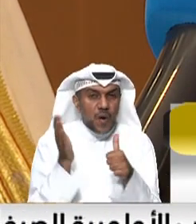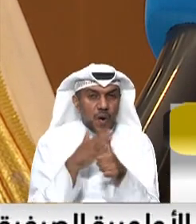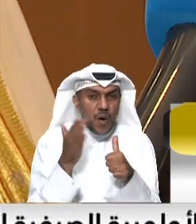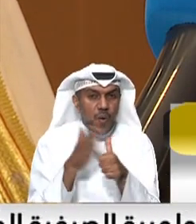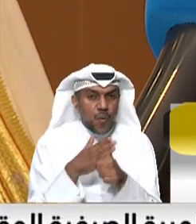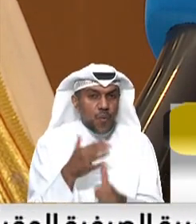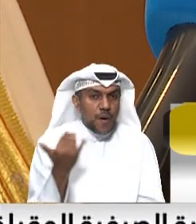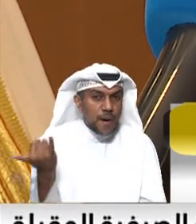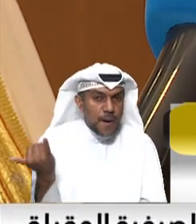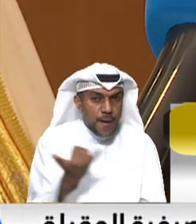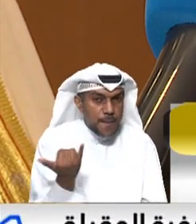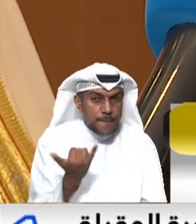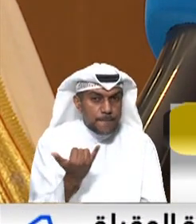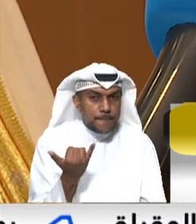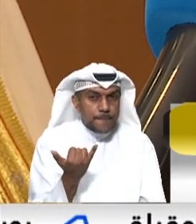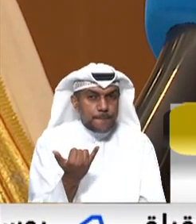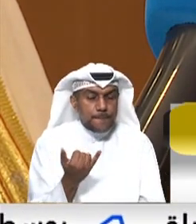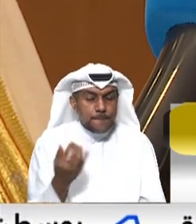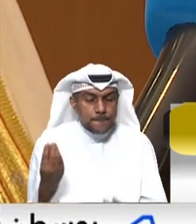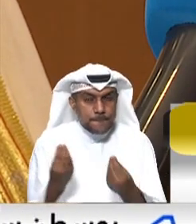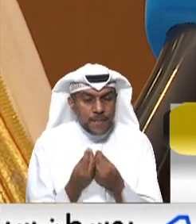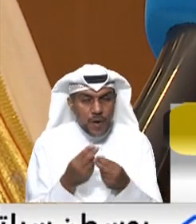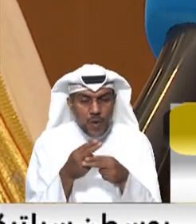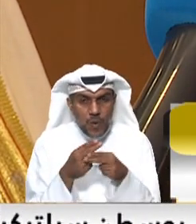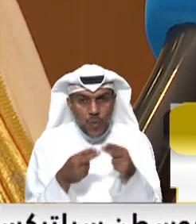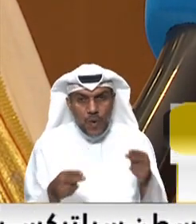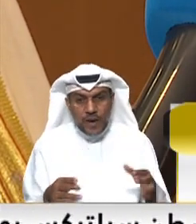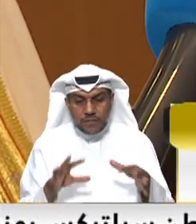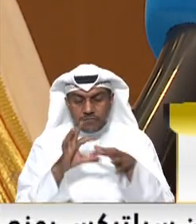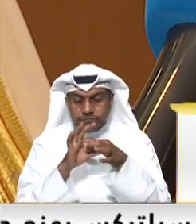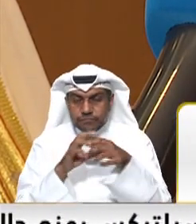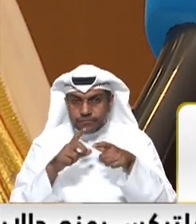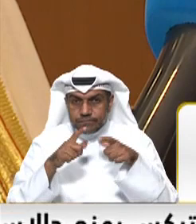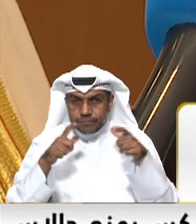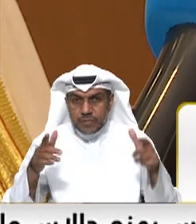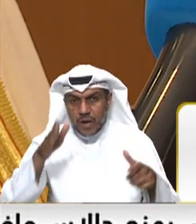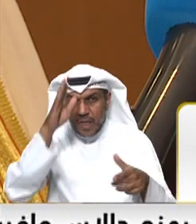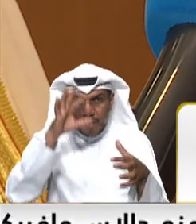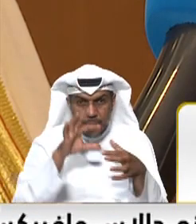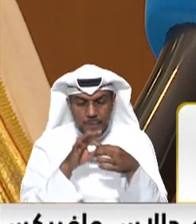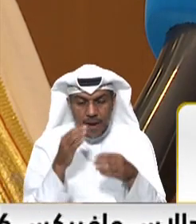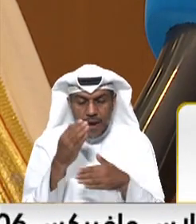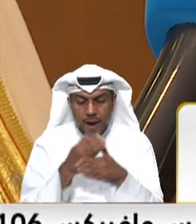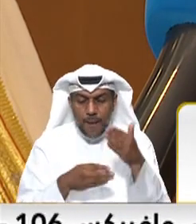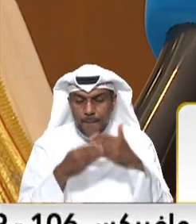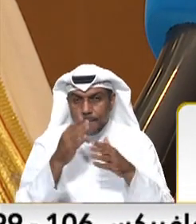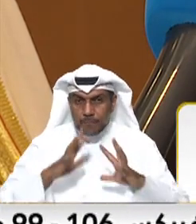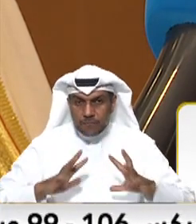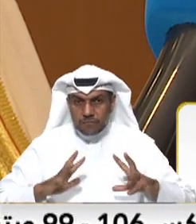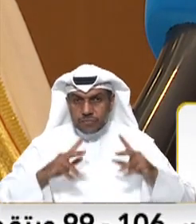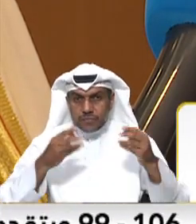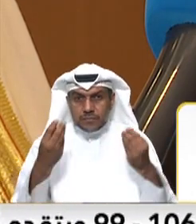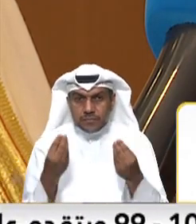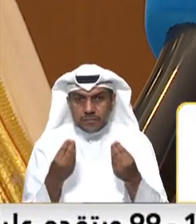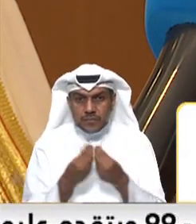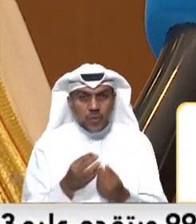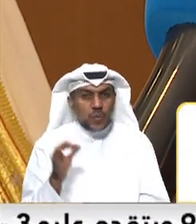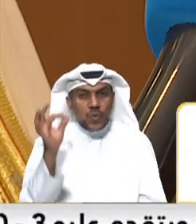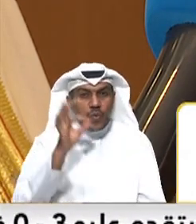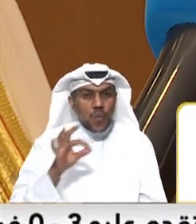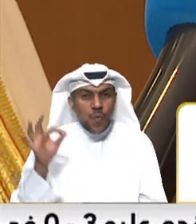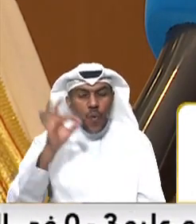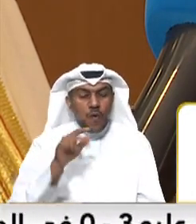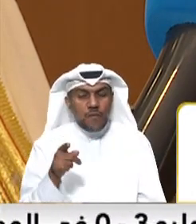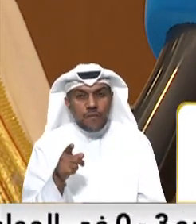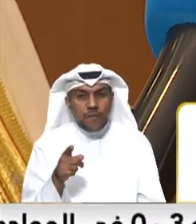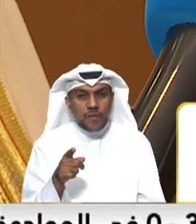فيه هو مشروع توسعة الربط مع دولة الكويت. المشروع تطلب بناء محطة جديدة، هي محطة الوفرة، تعتبر هي أكبر